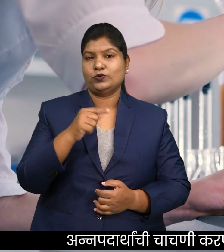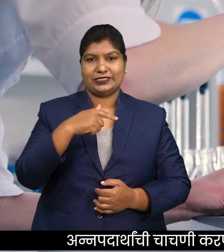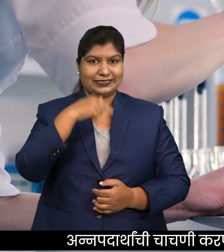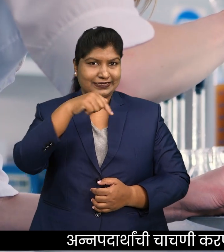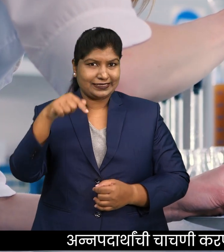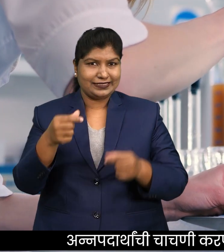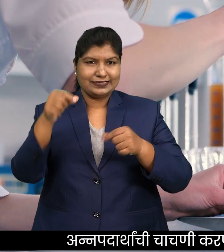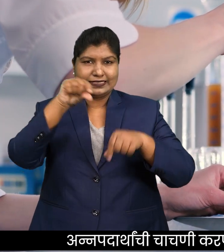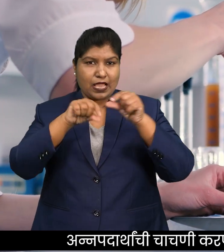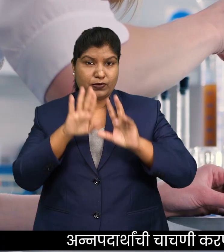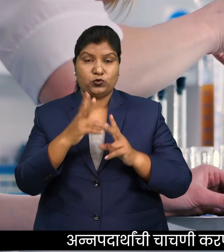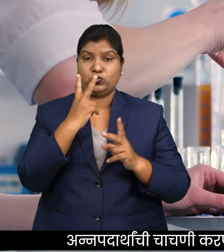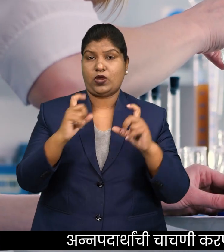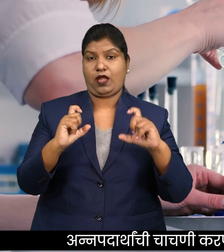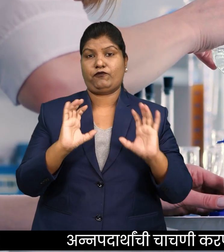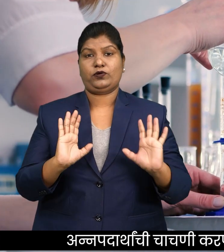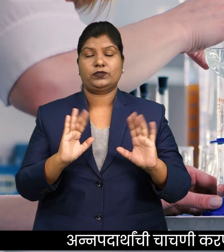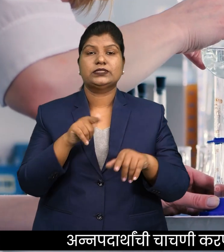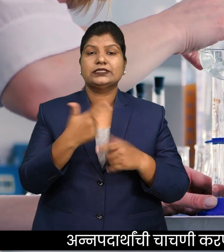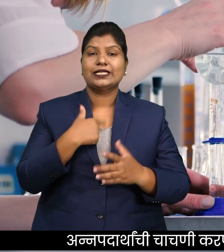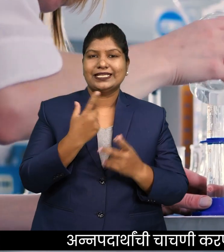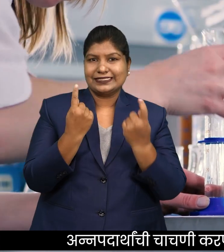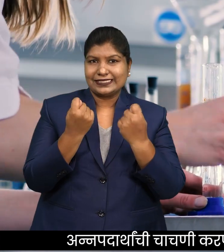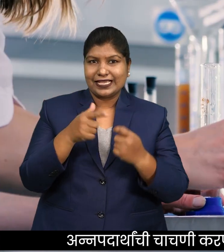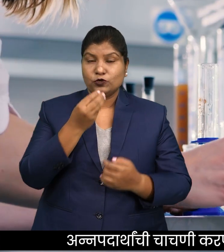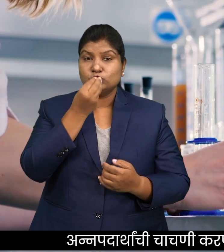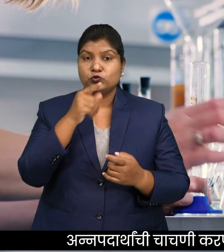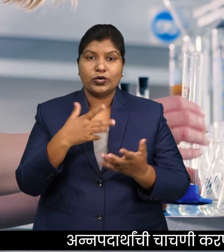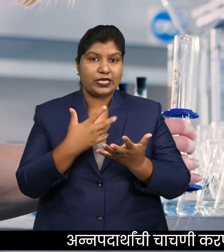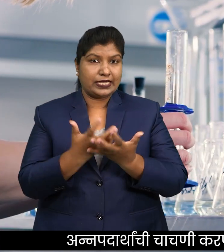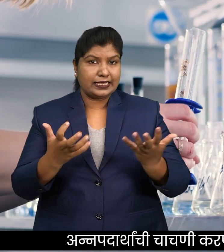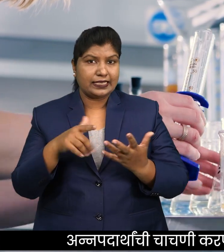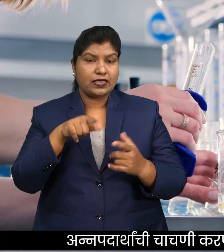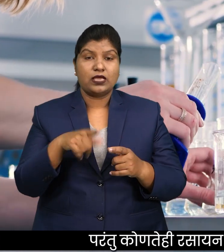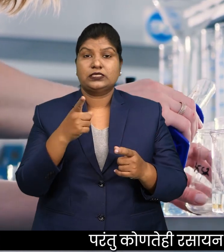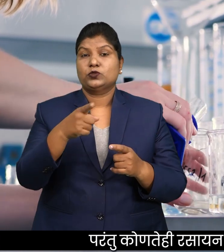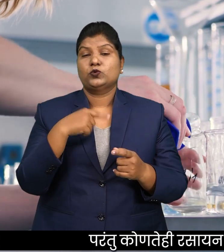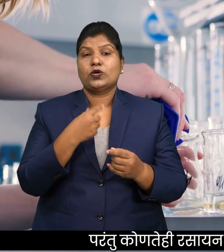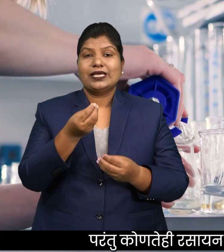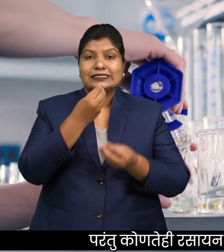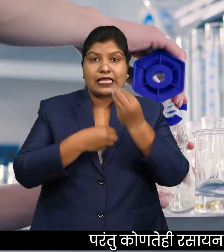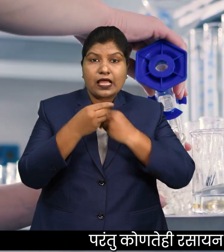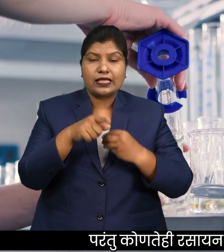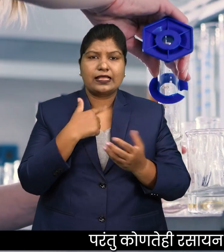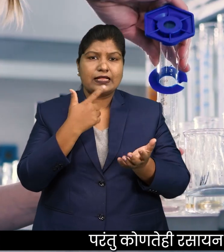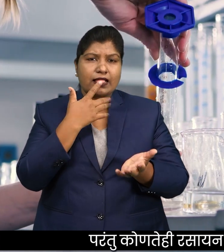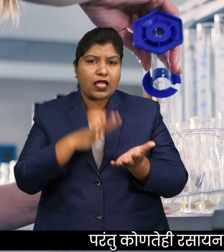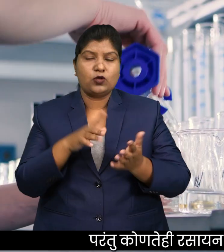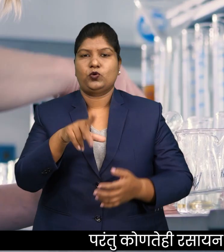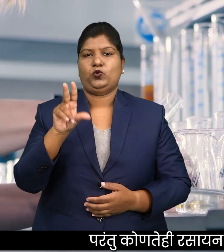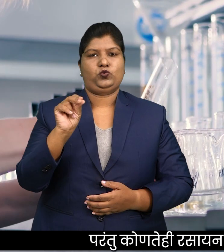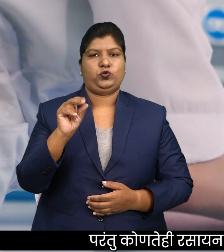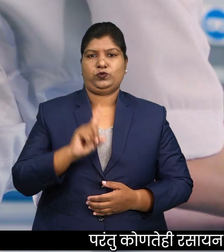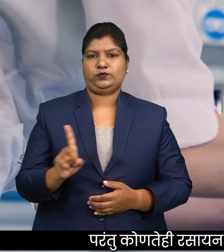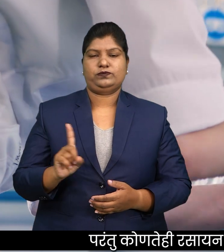अन्नपदार्थांची चाचणी करण्यासाठी या रसायनांचा काळजीपूर्वक वापर करा, परंतु कोणतेही